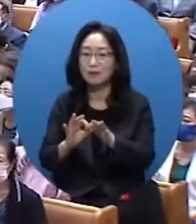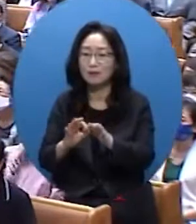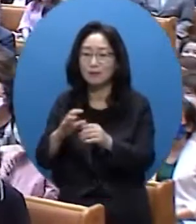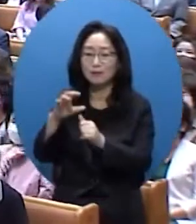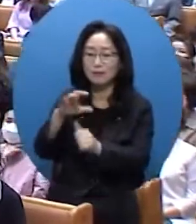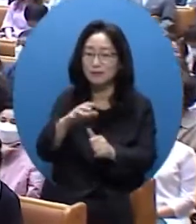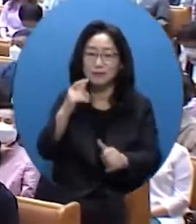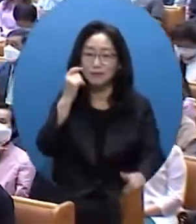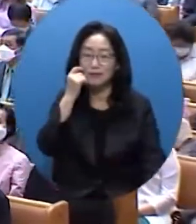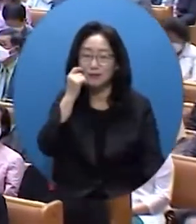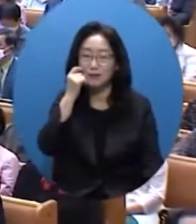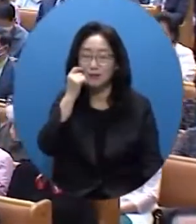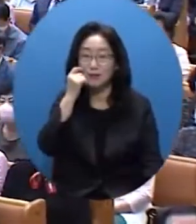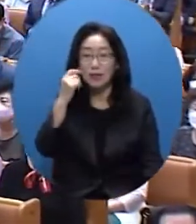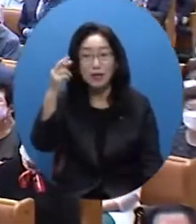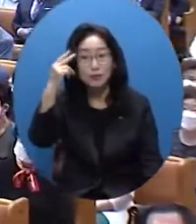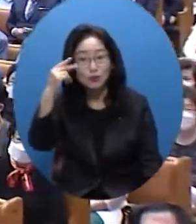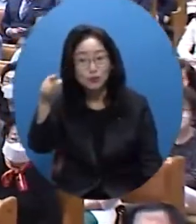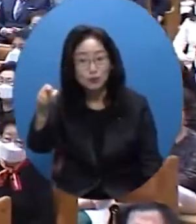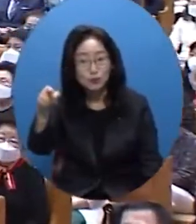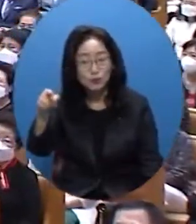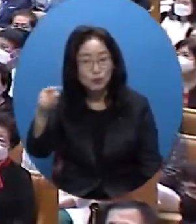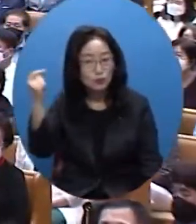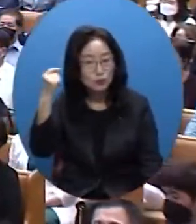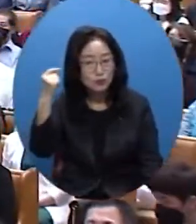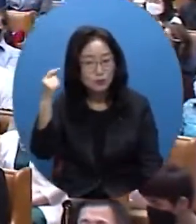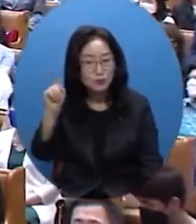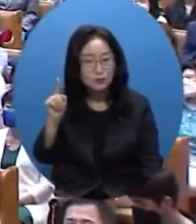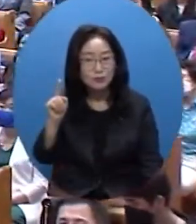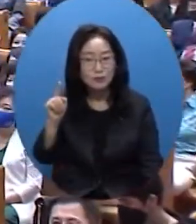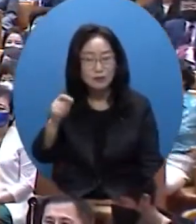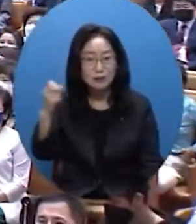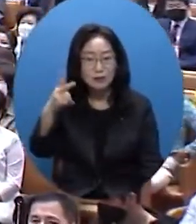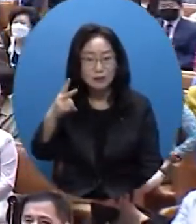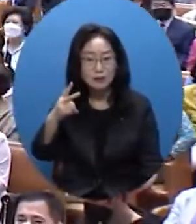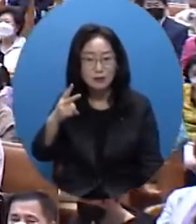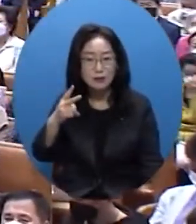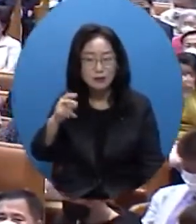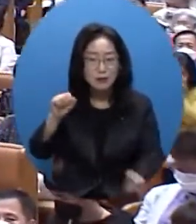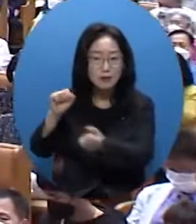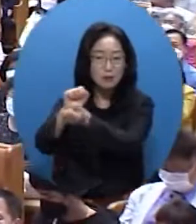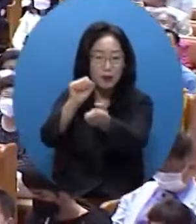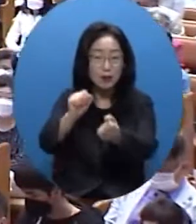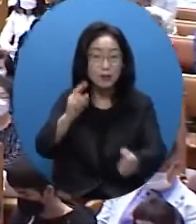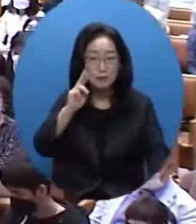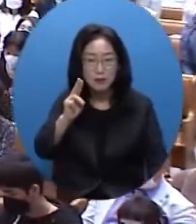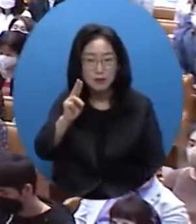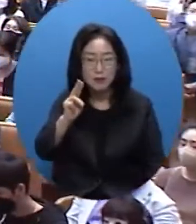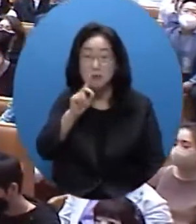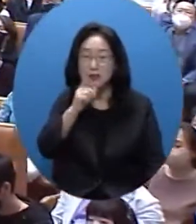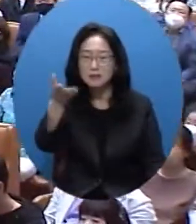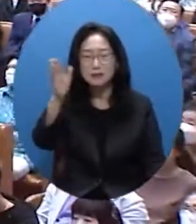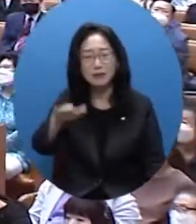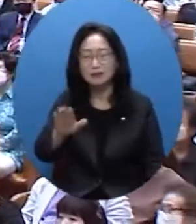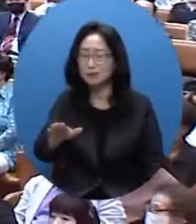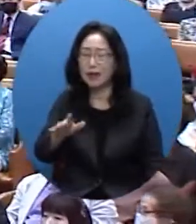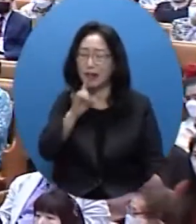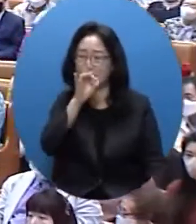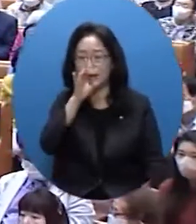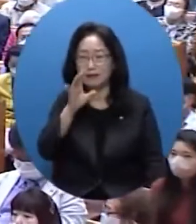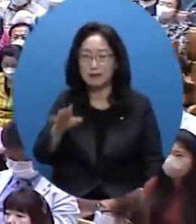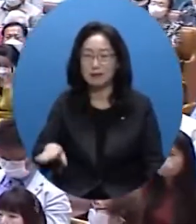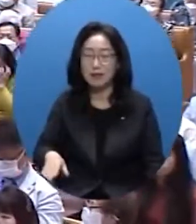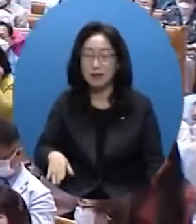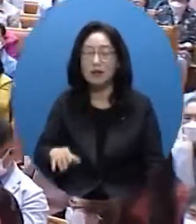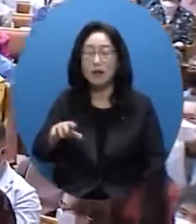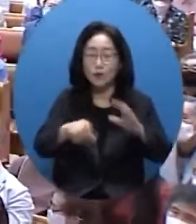못합니다 뭐 미국에서는 다시 또 위액이 시작했다고 하는데 이젠 어쩔수가 없습니다 그쵸 그러나